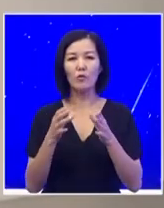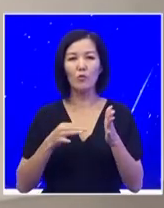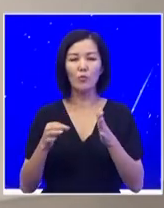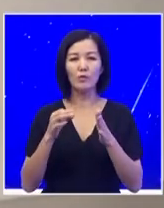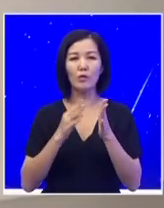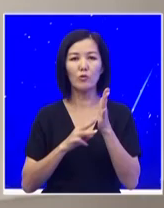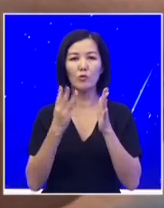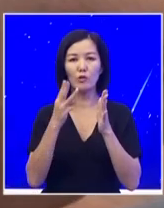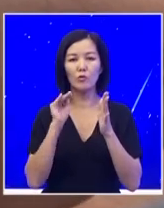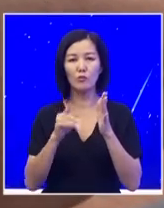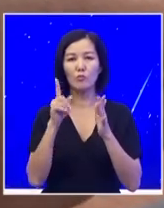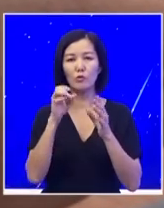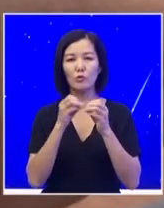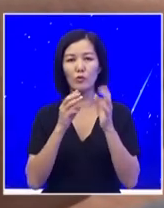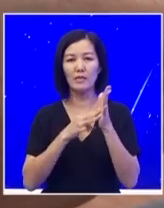облыста